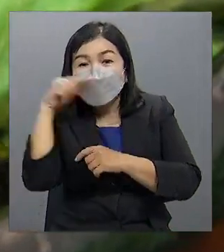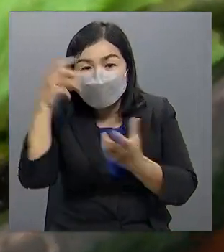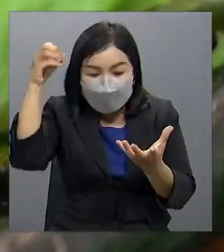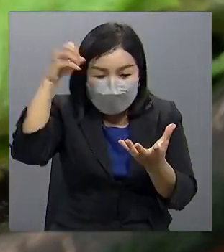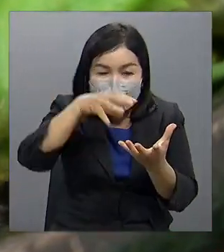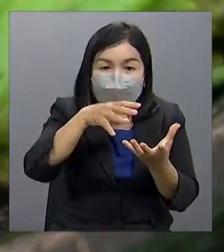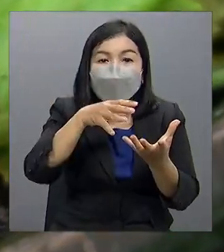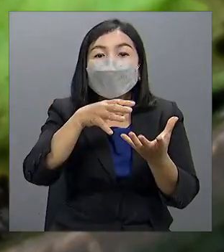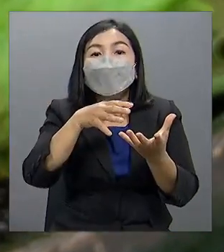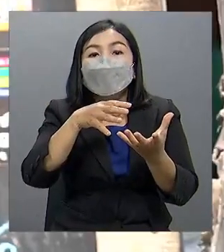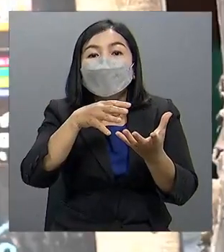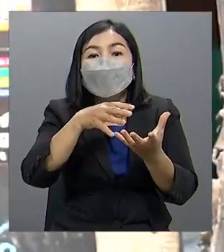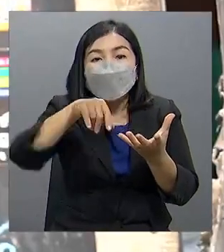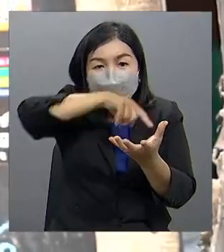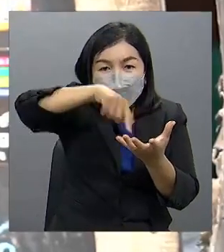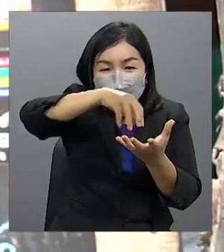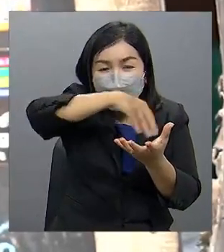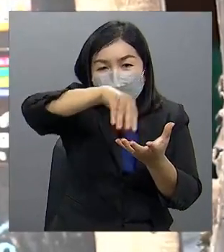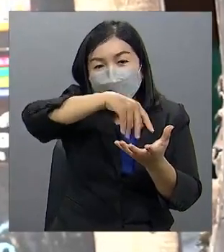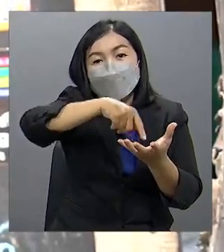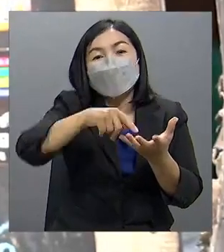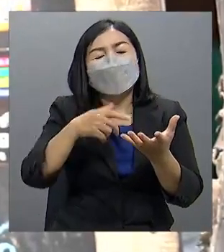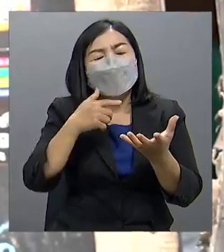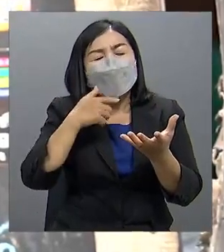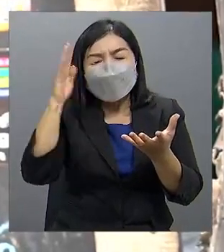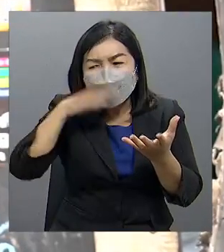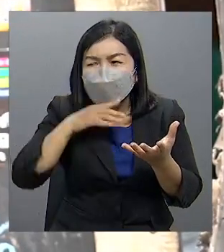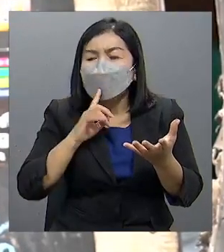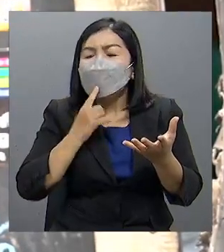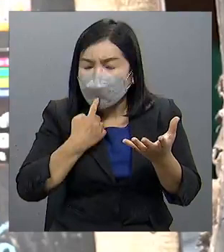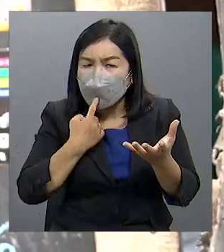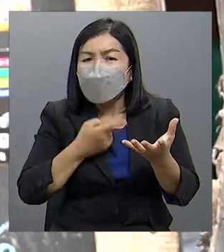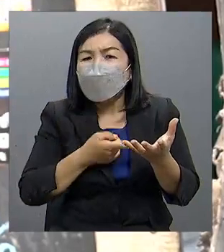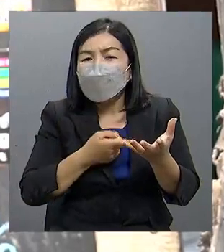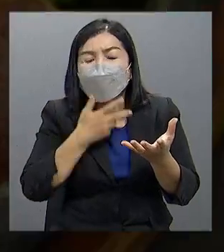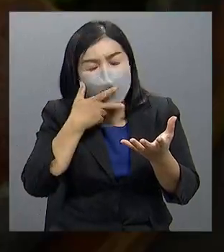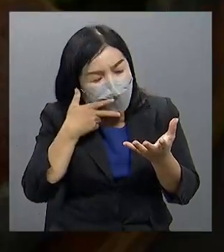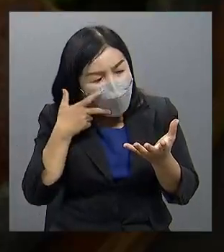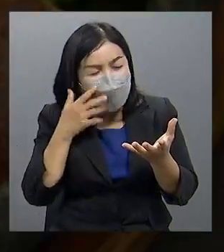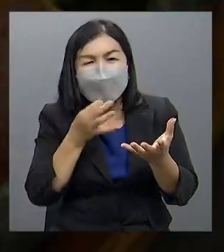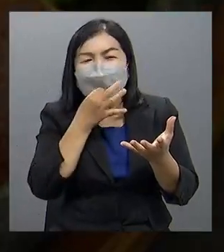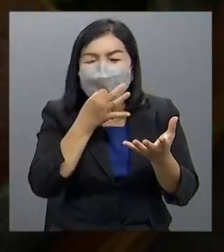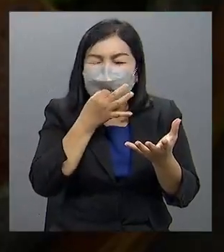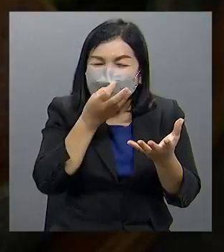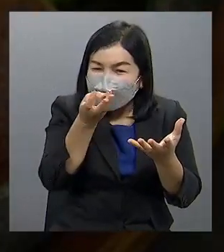งรอบนะครับผมรสชาติก็จะออกเผ็ดๆเปรี้ยวๆหวานแล้วก็เค็มตามนิดๆ